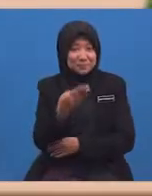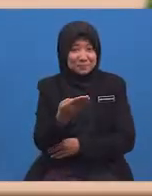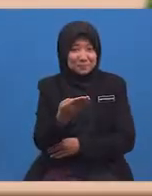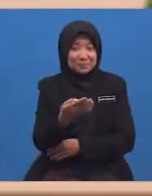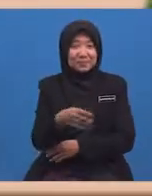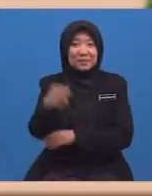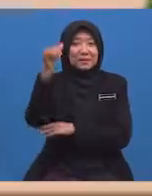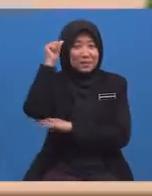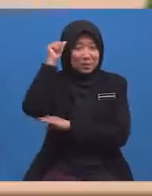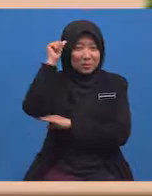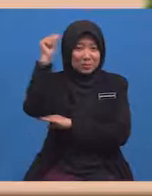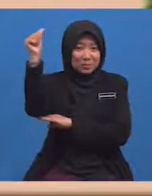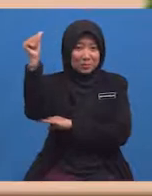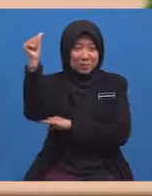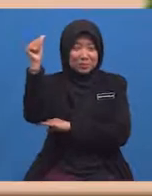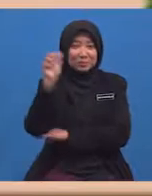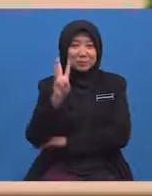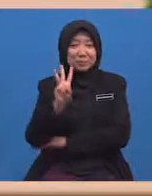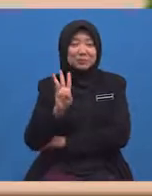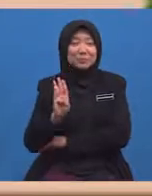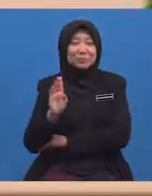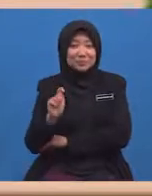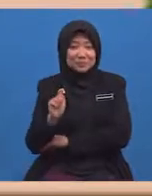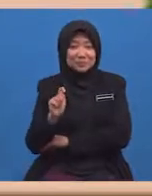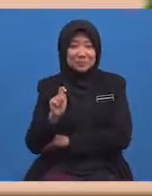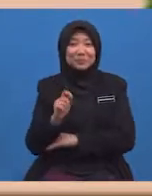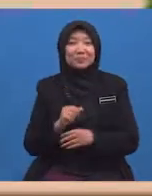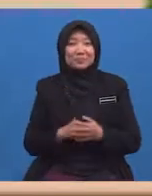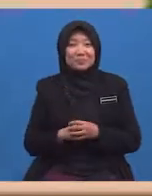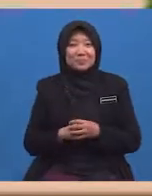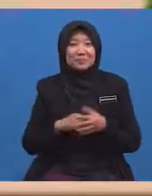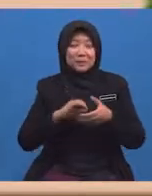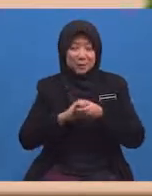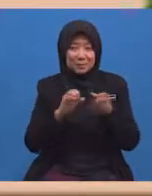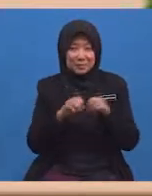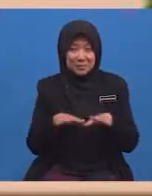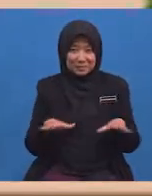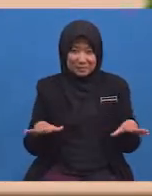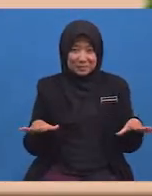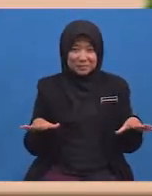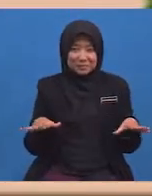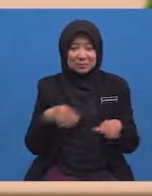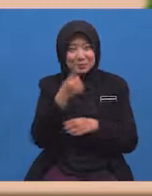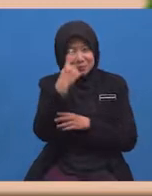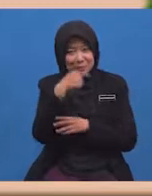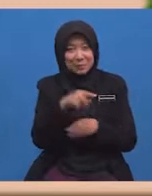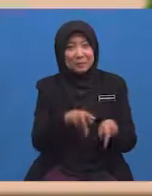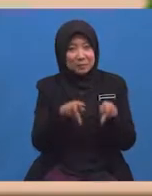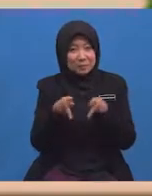Bismillahirrahmanirrahim. Assalamualaikum warahmatullahi ta'ala wabarakatuh dan salam sejahtera buat anak-anak